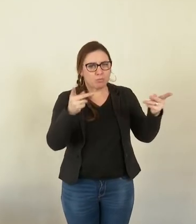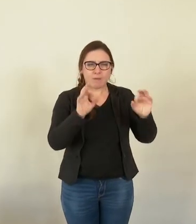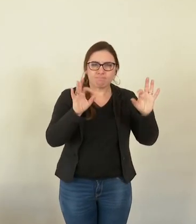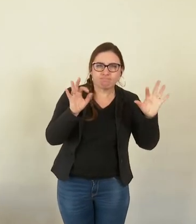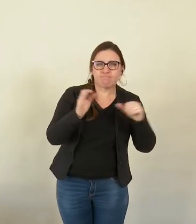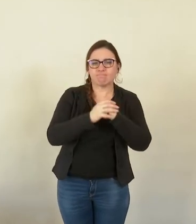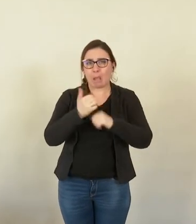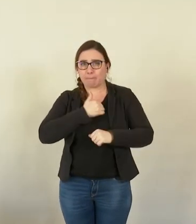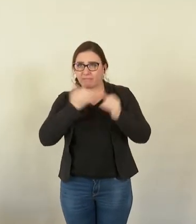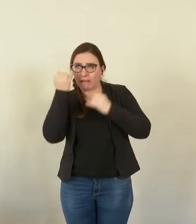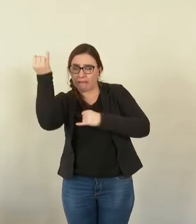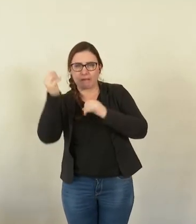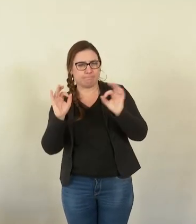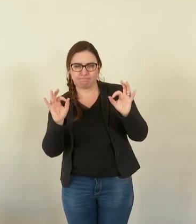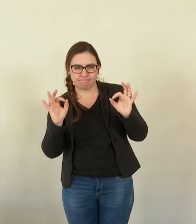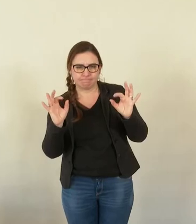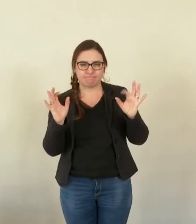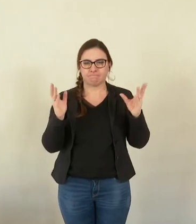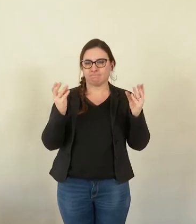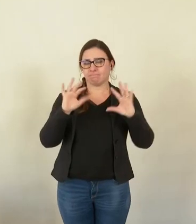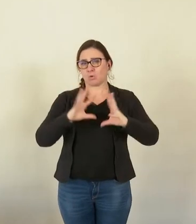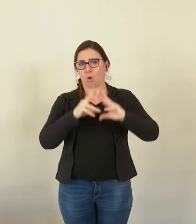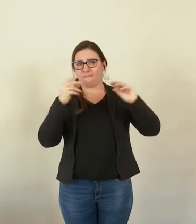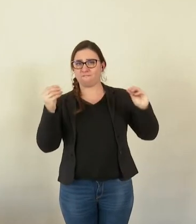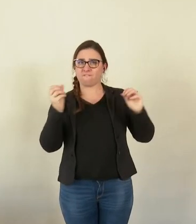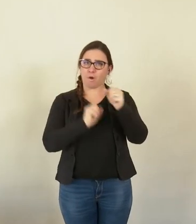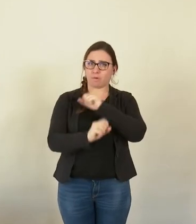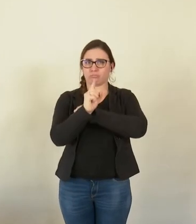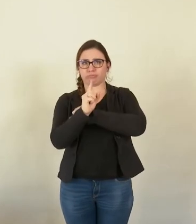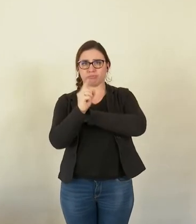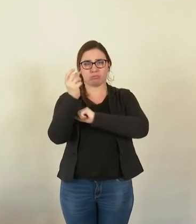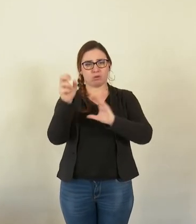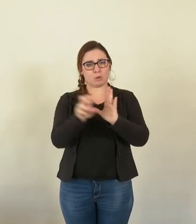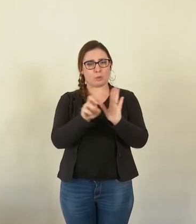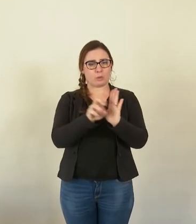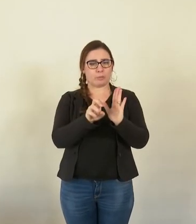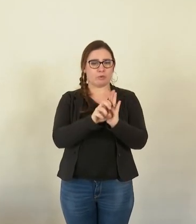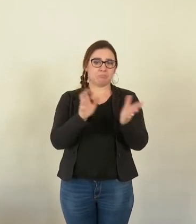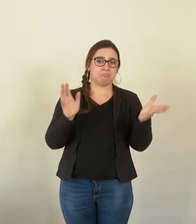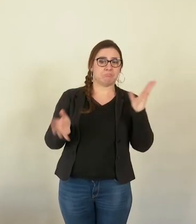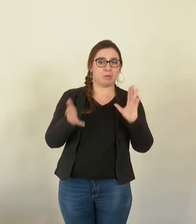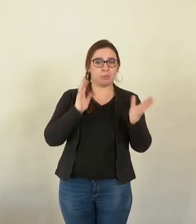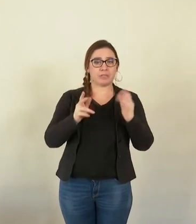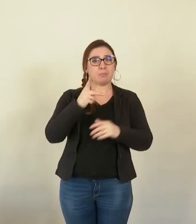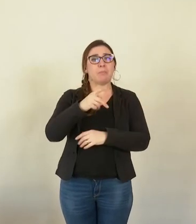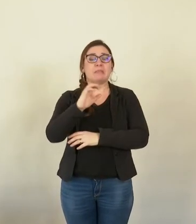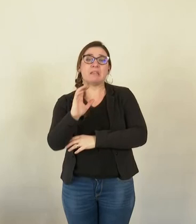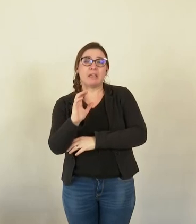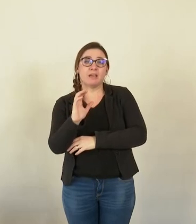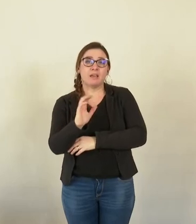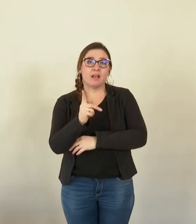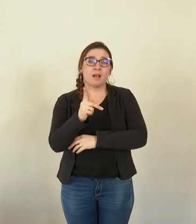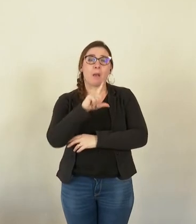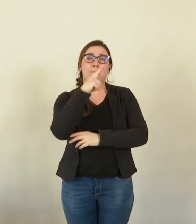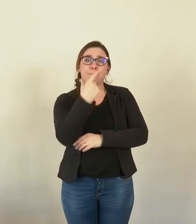initiative privée si l'on devait caractériser la forme de cette innovation à Grenoble sans doute pourrait-on parler de PPC c'est-à-dire de